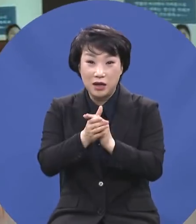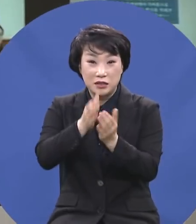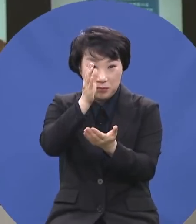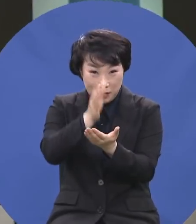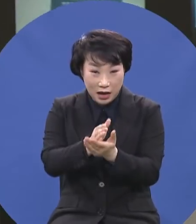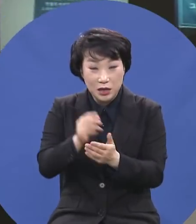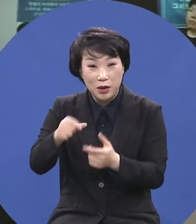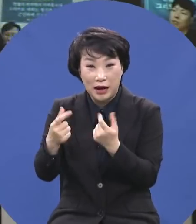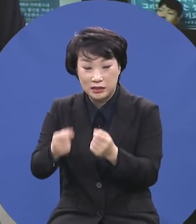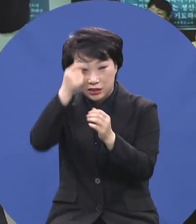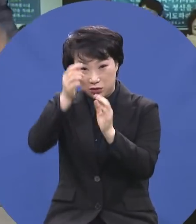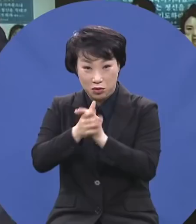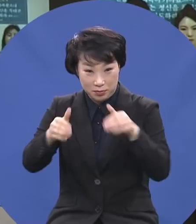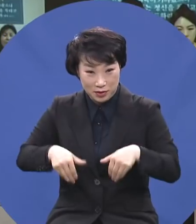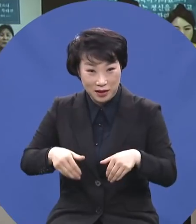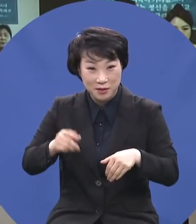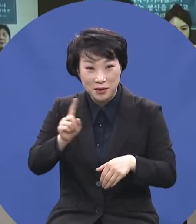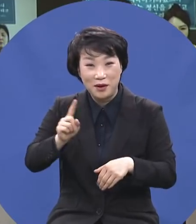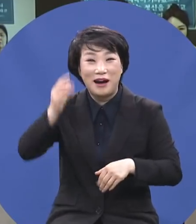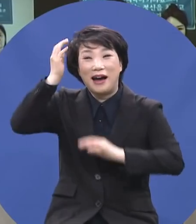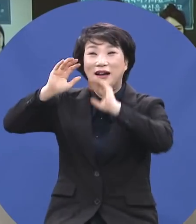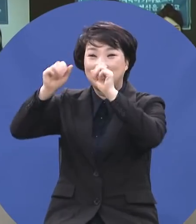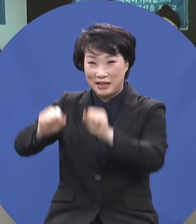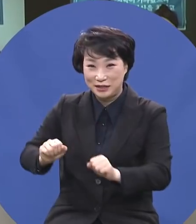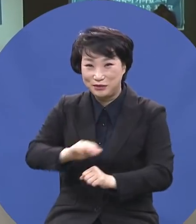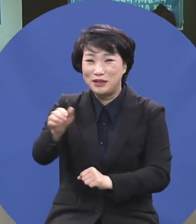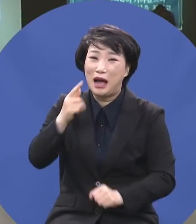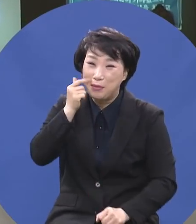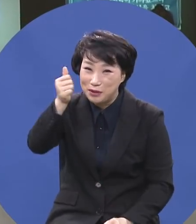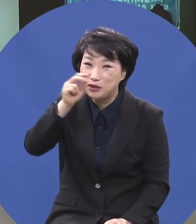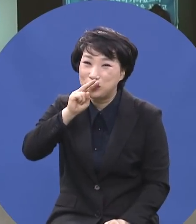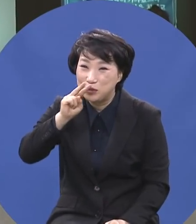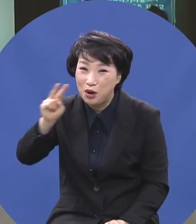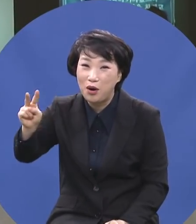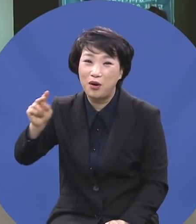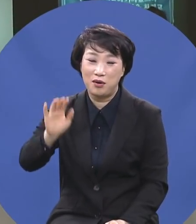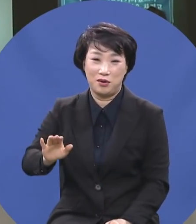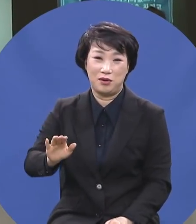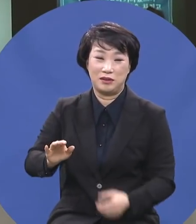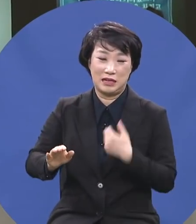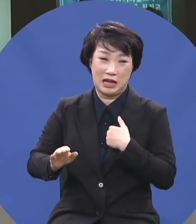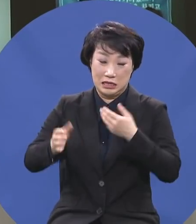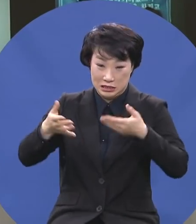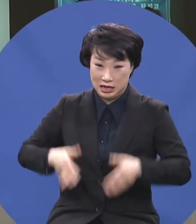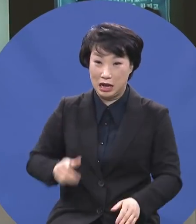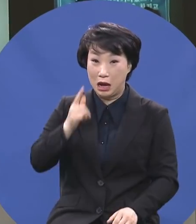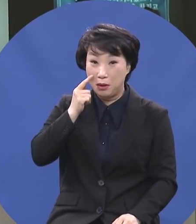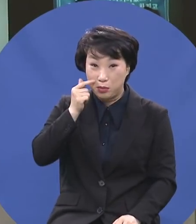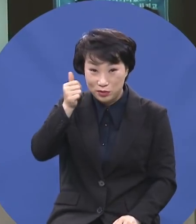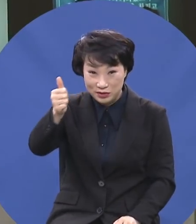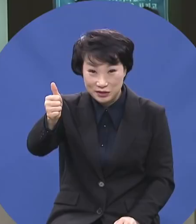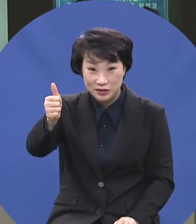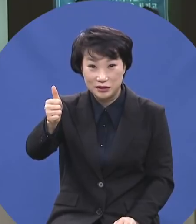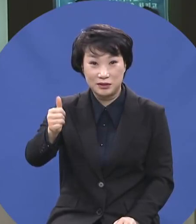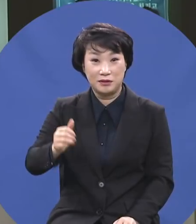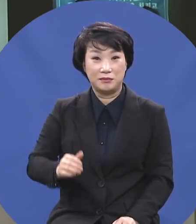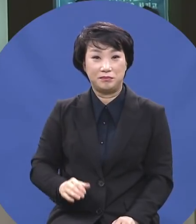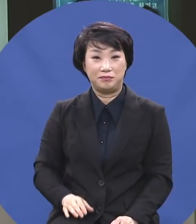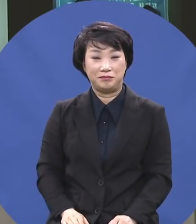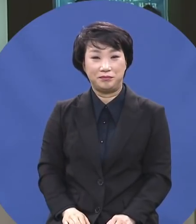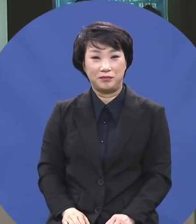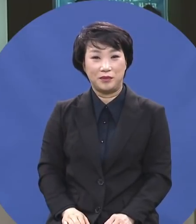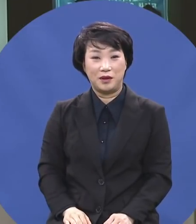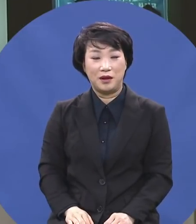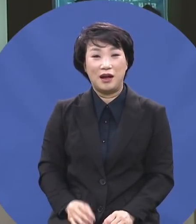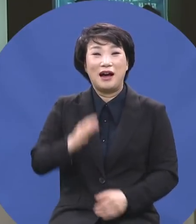기도하라. 하늘에 계신 우리 아버지요. 그가 나를 낳은 아버지라는 거예요.